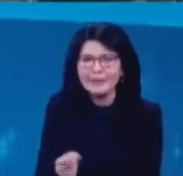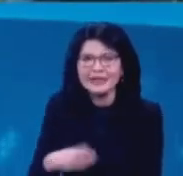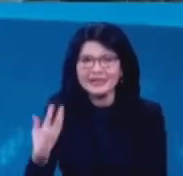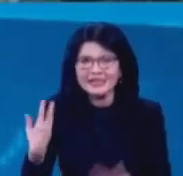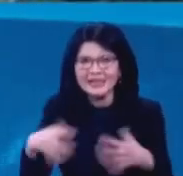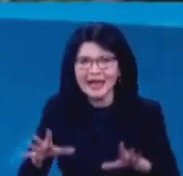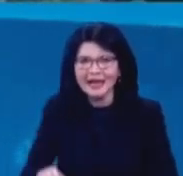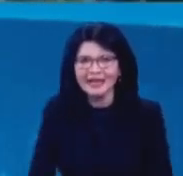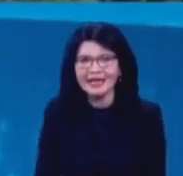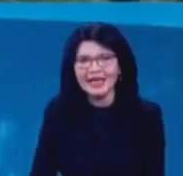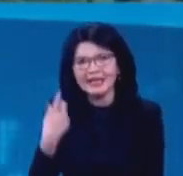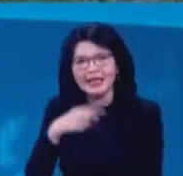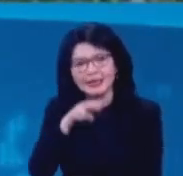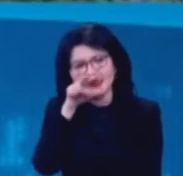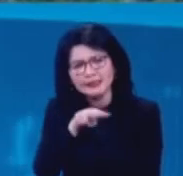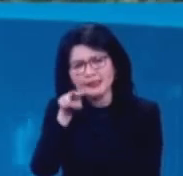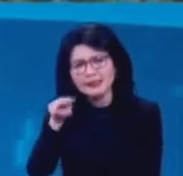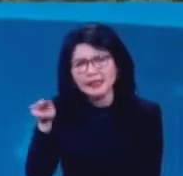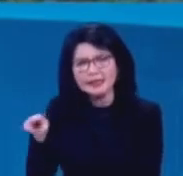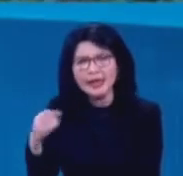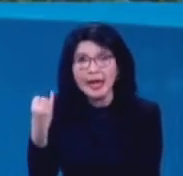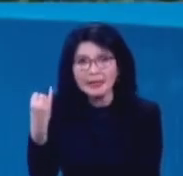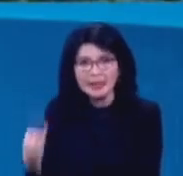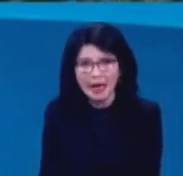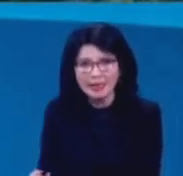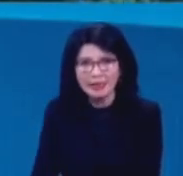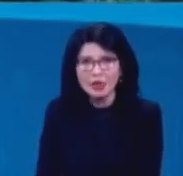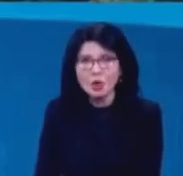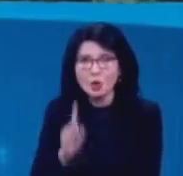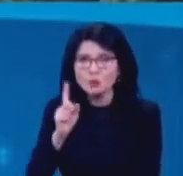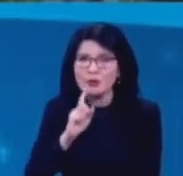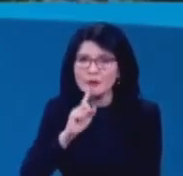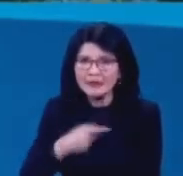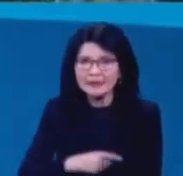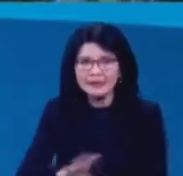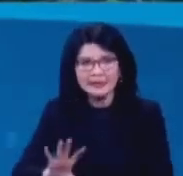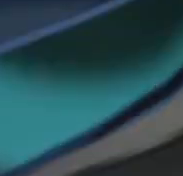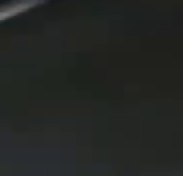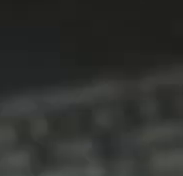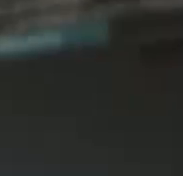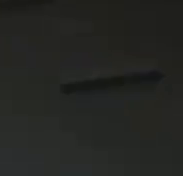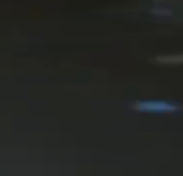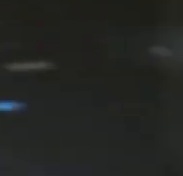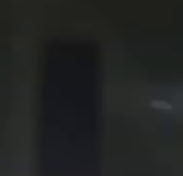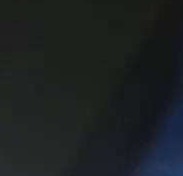hanya pengecekan terakhir saja untuk memastikan bahwa ini siap untuk digunakan.